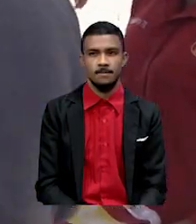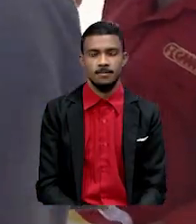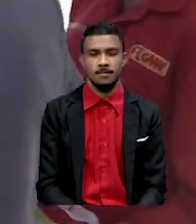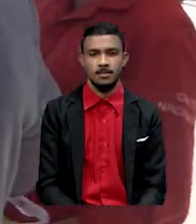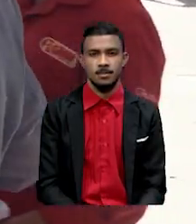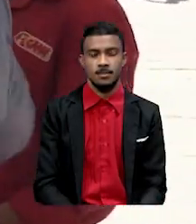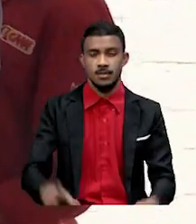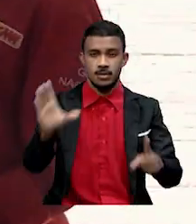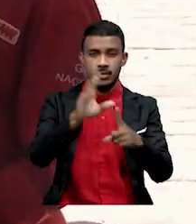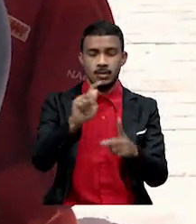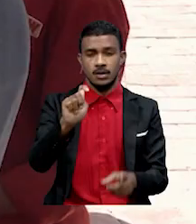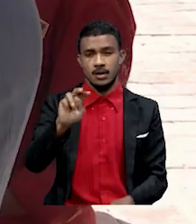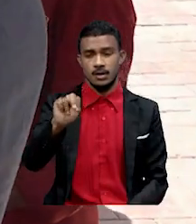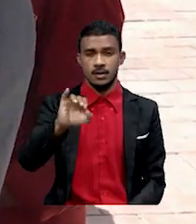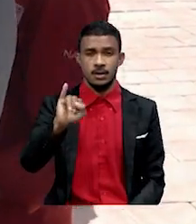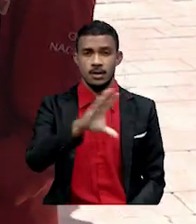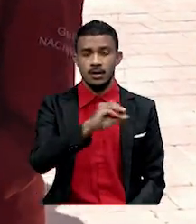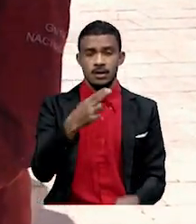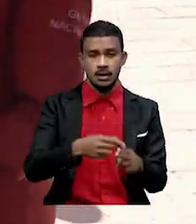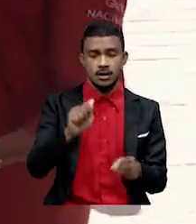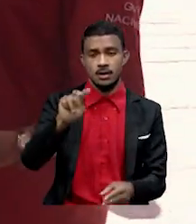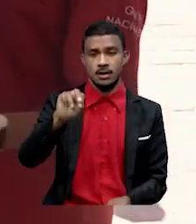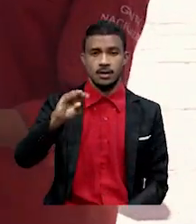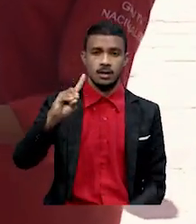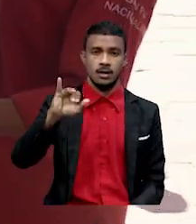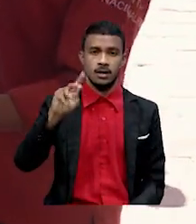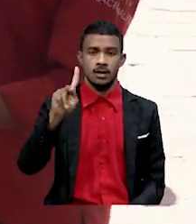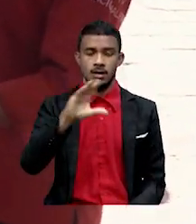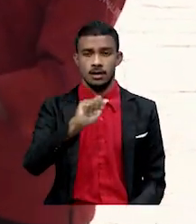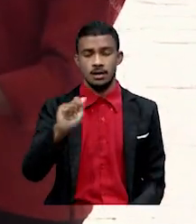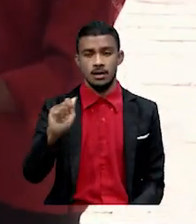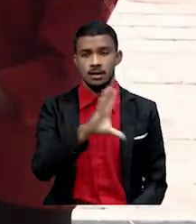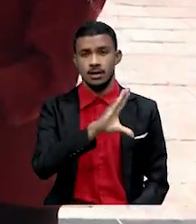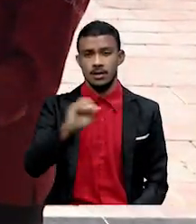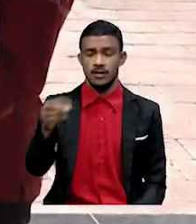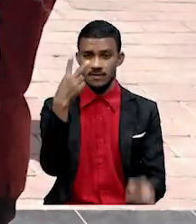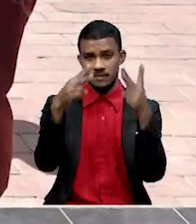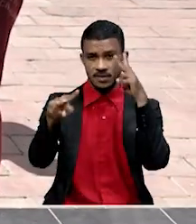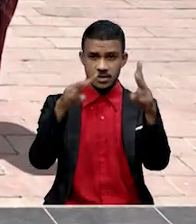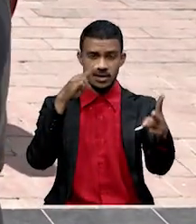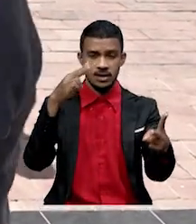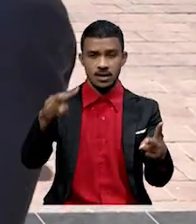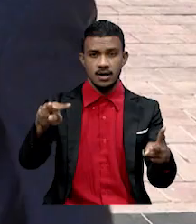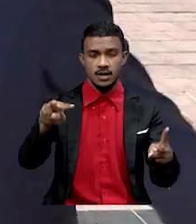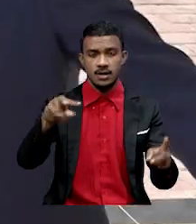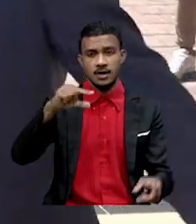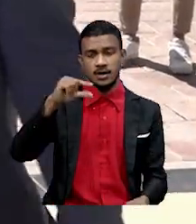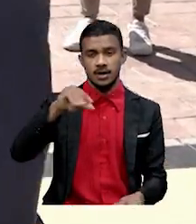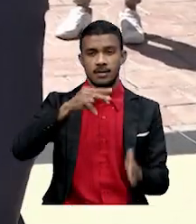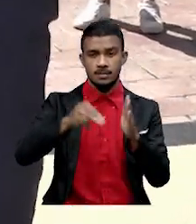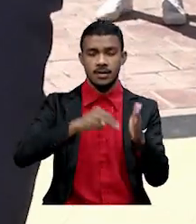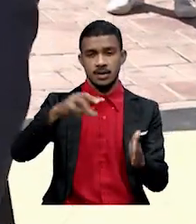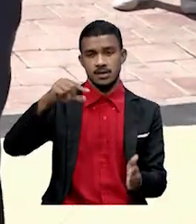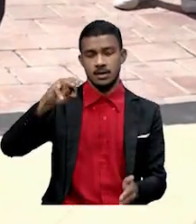Jenderal TNI Andika Perkasa atau oleh Irak neoui revisited television privado grup media nasional Jerman ia